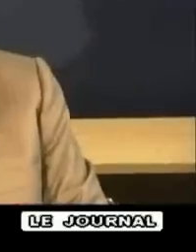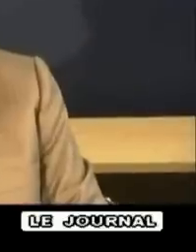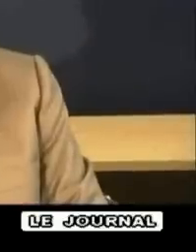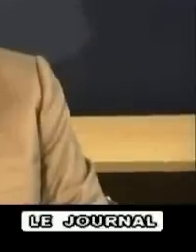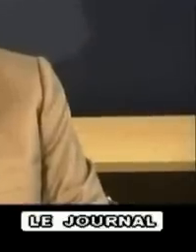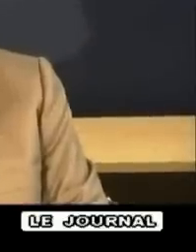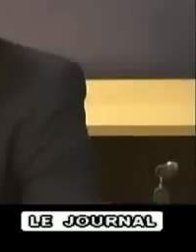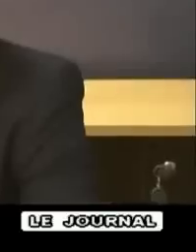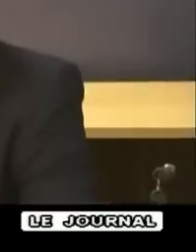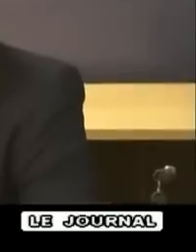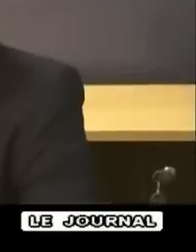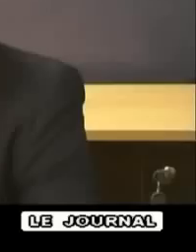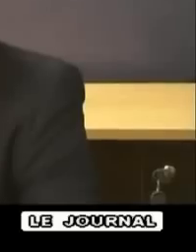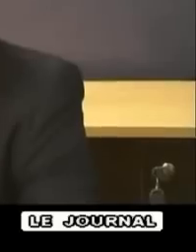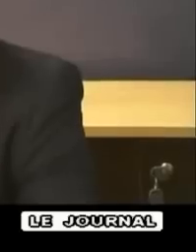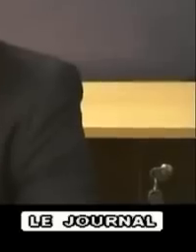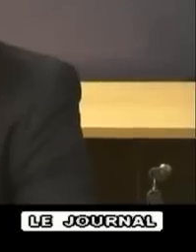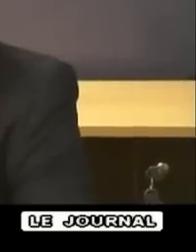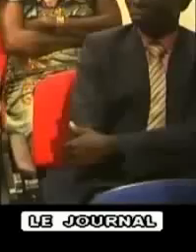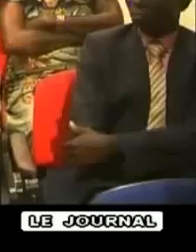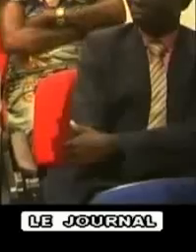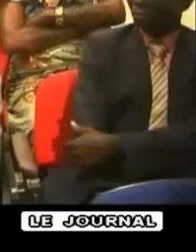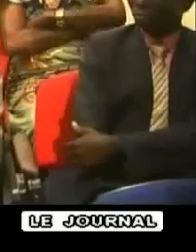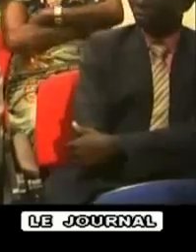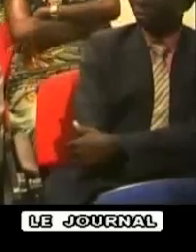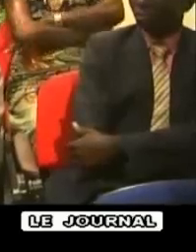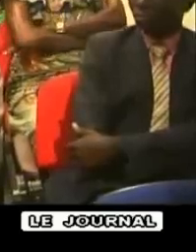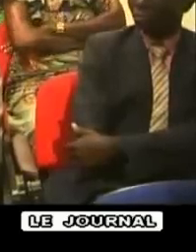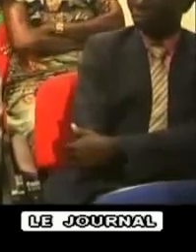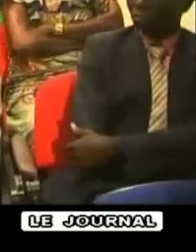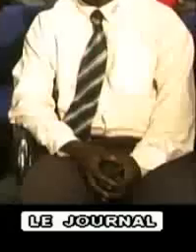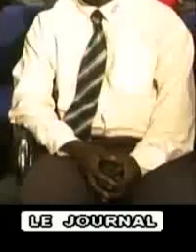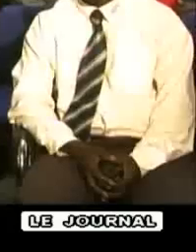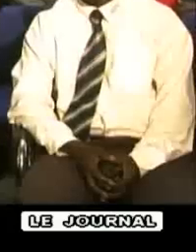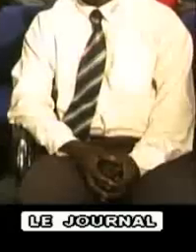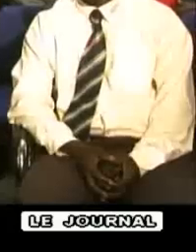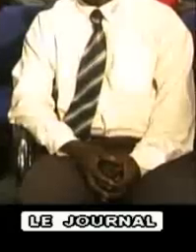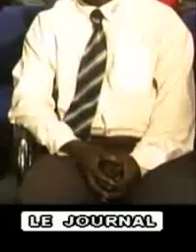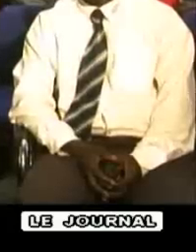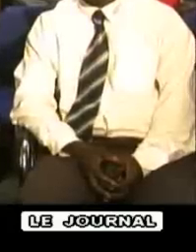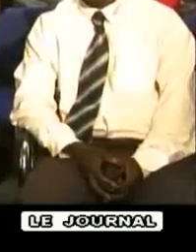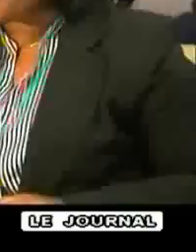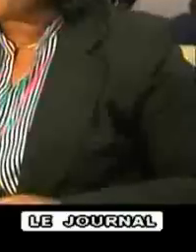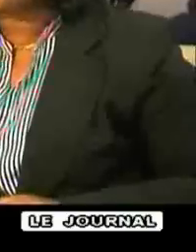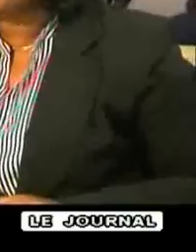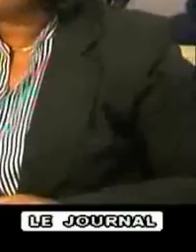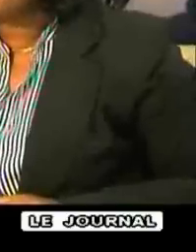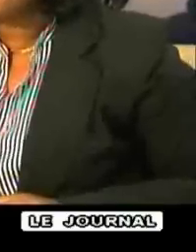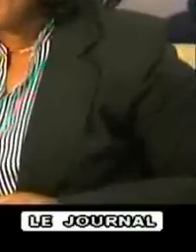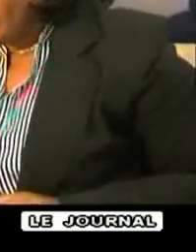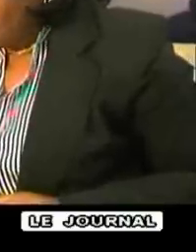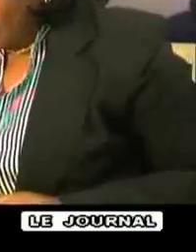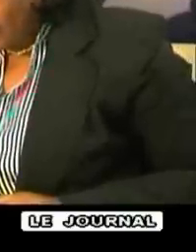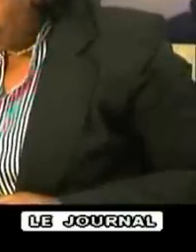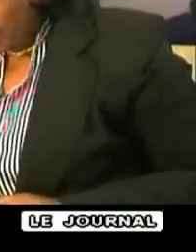de voir les agents et cadres de la RTNC 2 développement s'approprier les recommandations de ces séminaires. Il vous revient donc de mettre en pratique